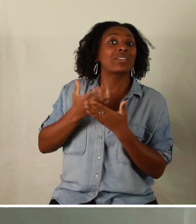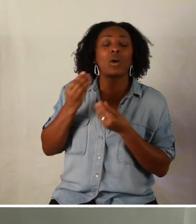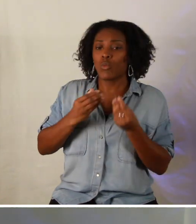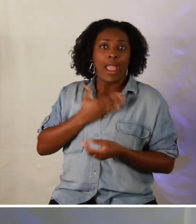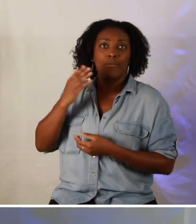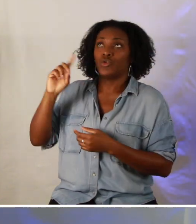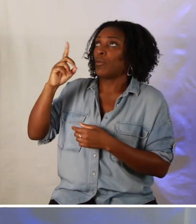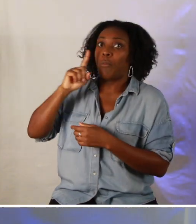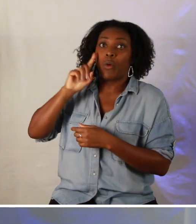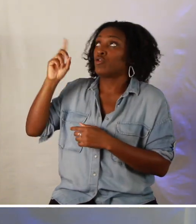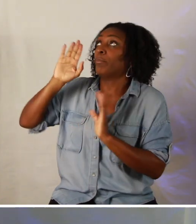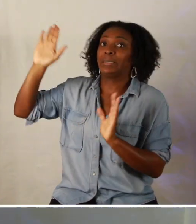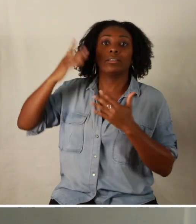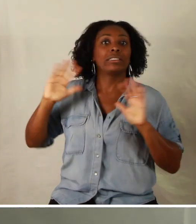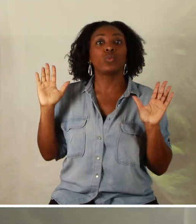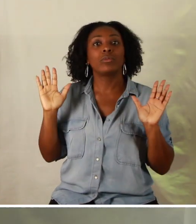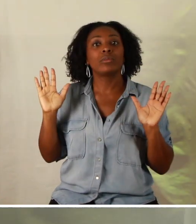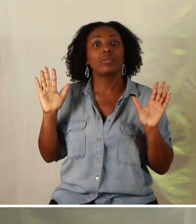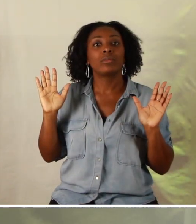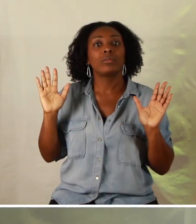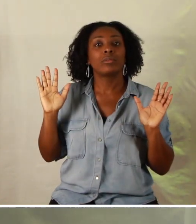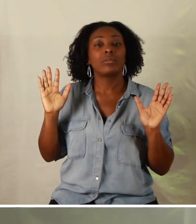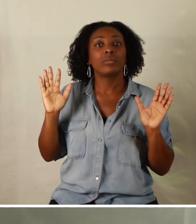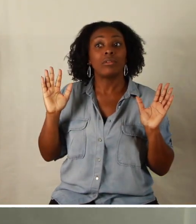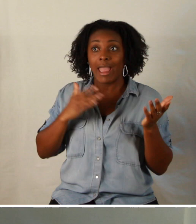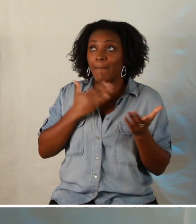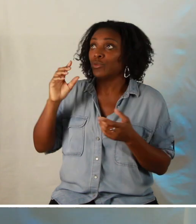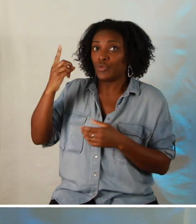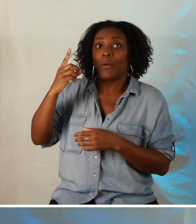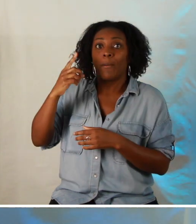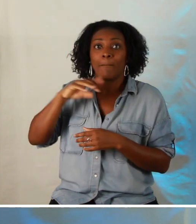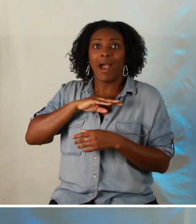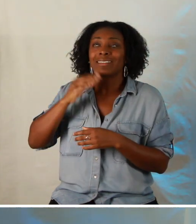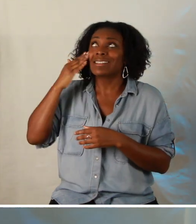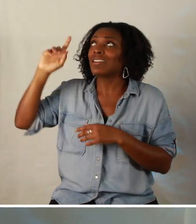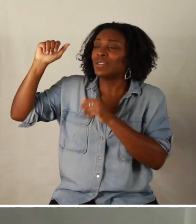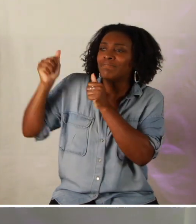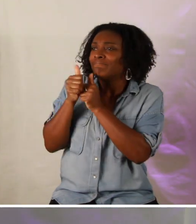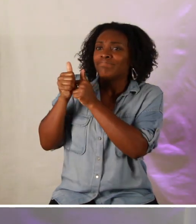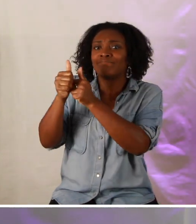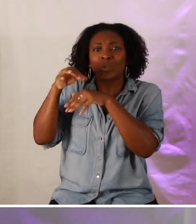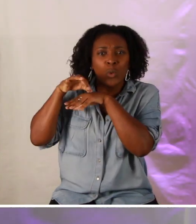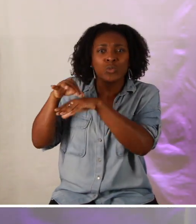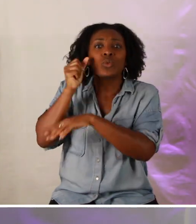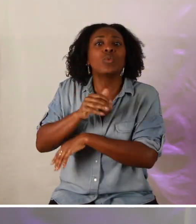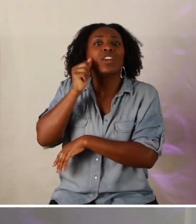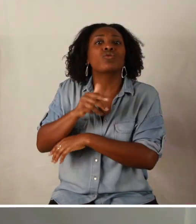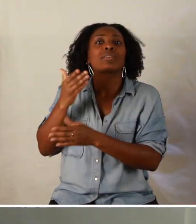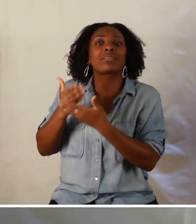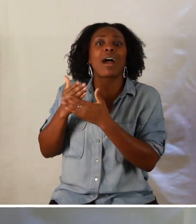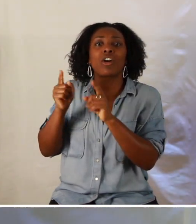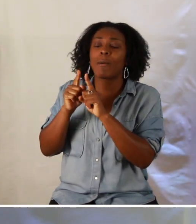Dieu? Est-ce qu'il aime Dieu parce qu'il le reconnaît comme celui qui l'a pris par la main et qui le conduit chaque jour et qu'il en